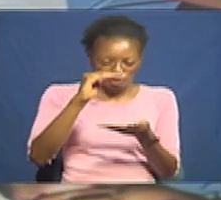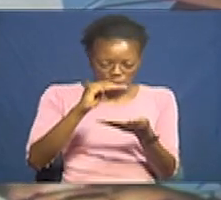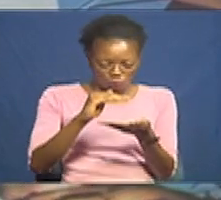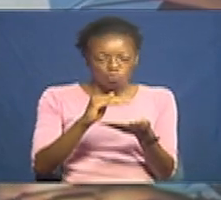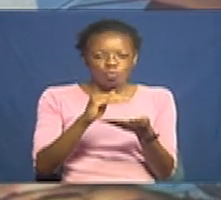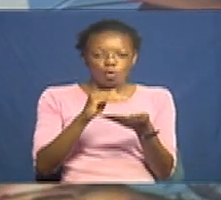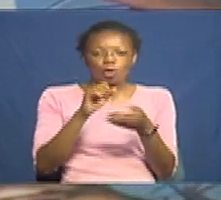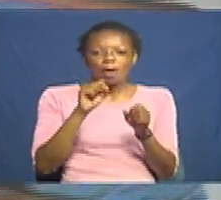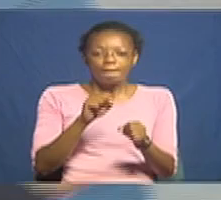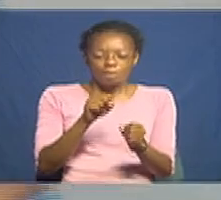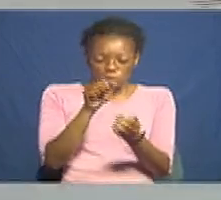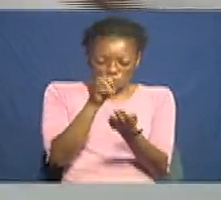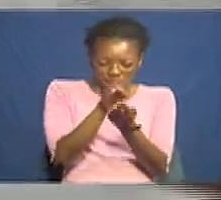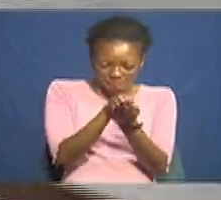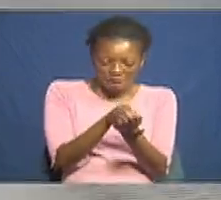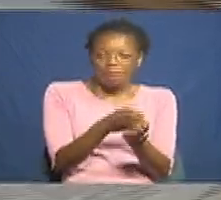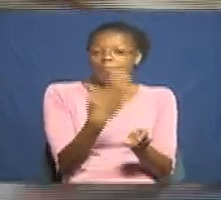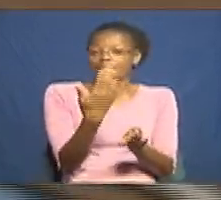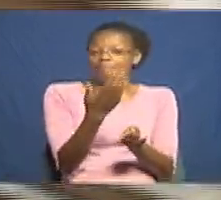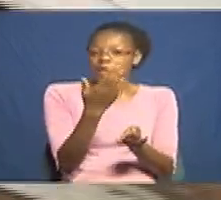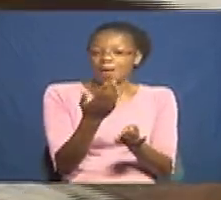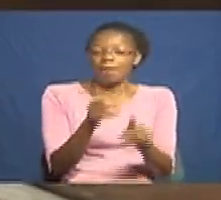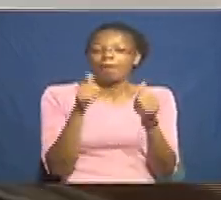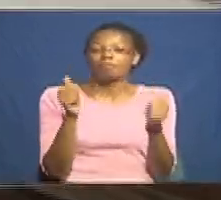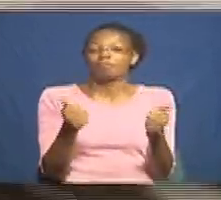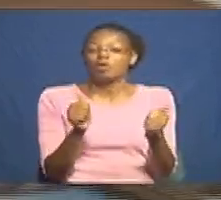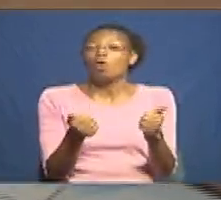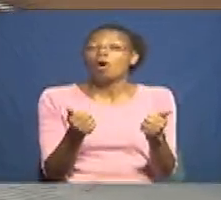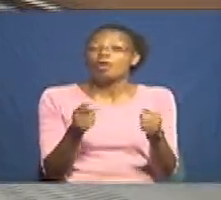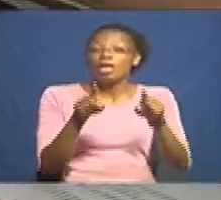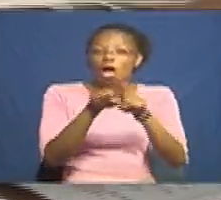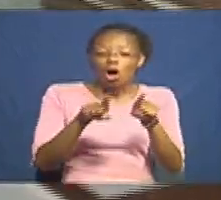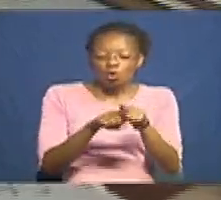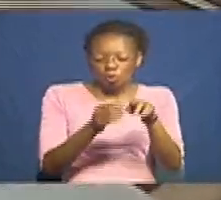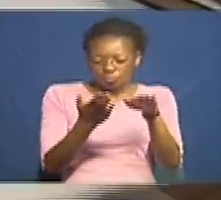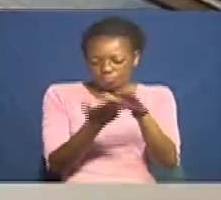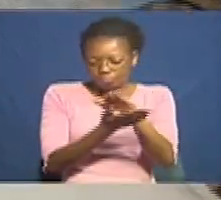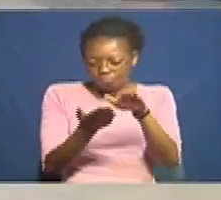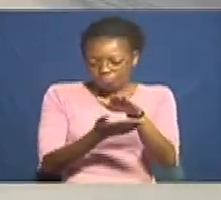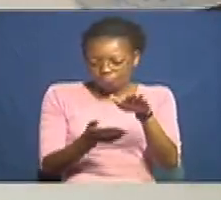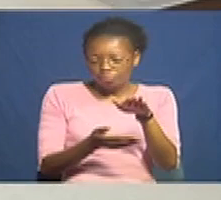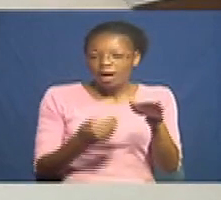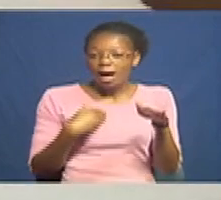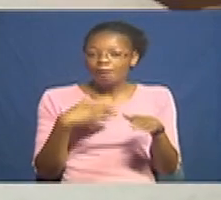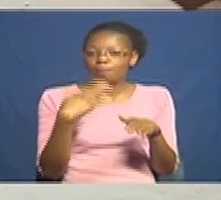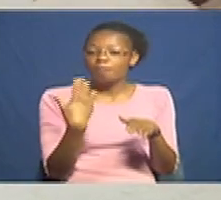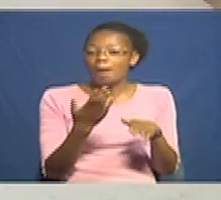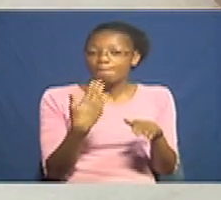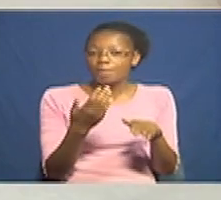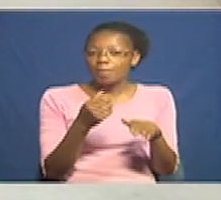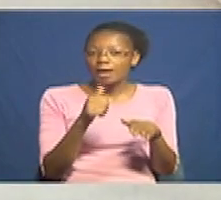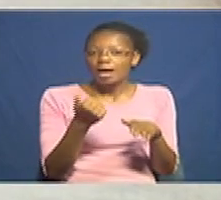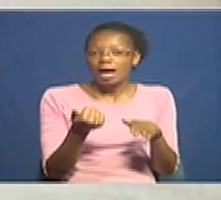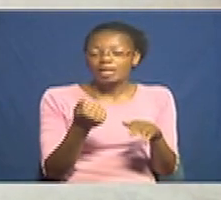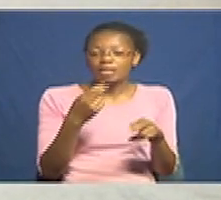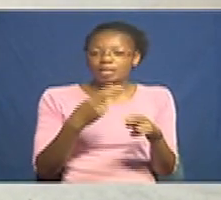kuna makaratasi unatumia ambayo tunaita blotter ambayo inatumika kutoa